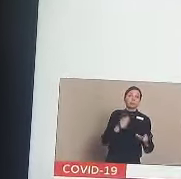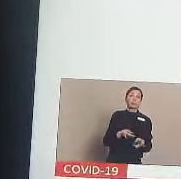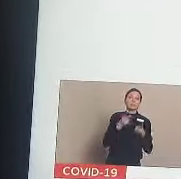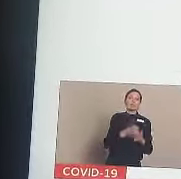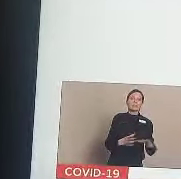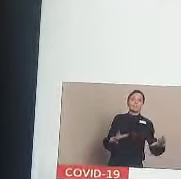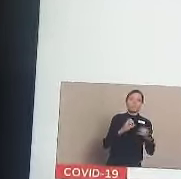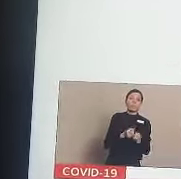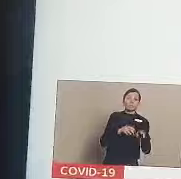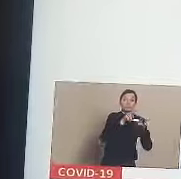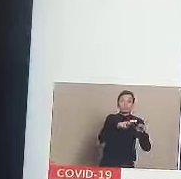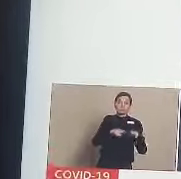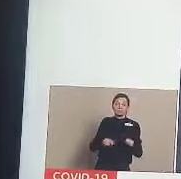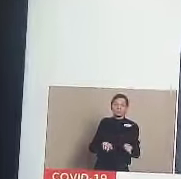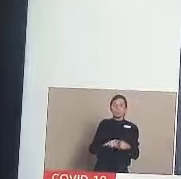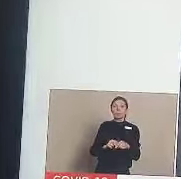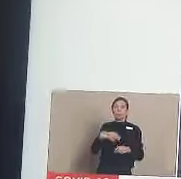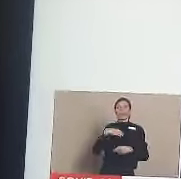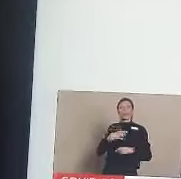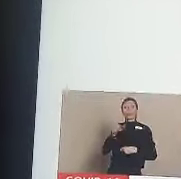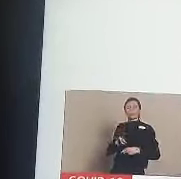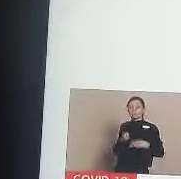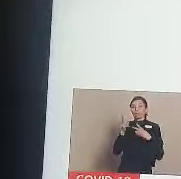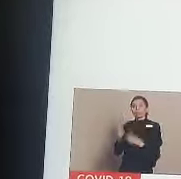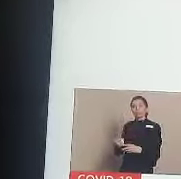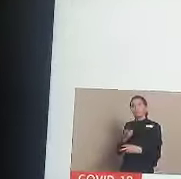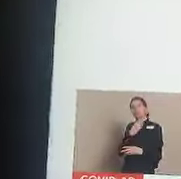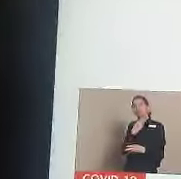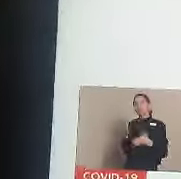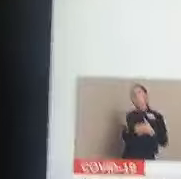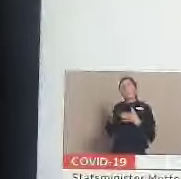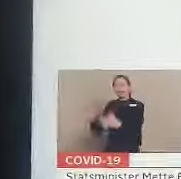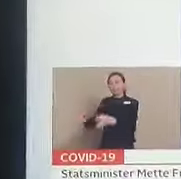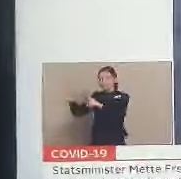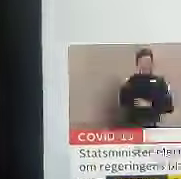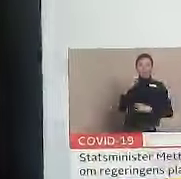بعيدة وأن يتجنبون الاحتكاك فيما بينهم،